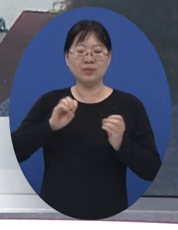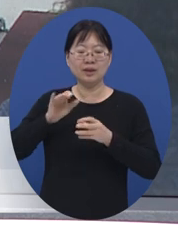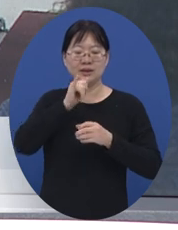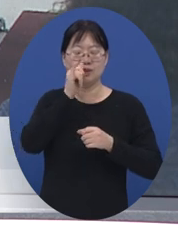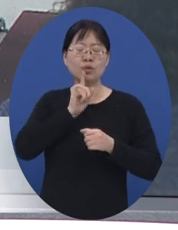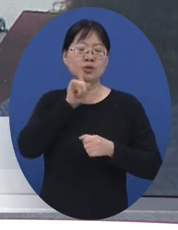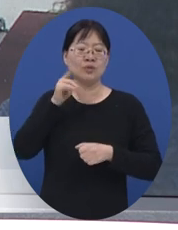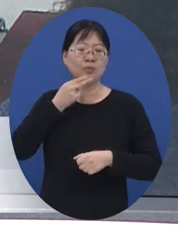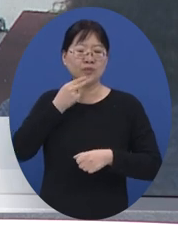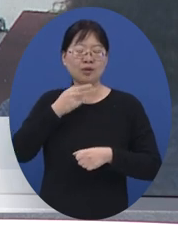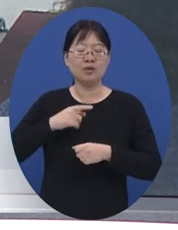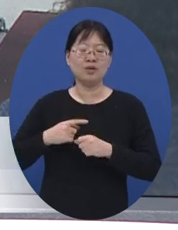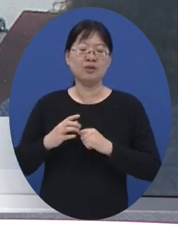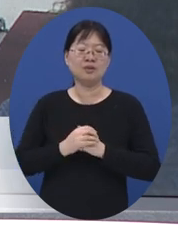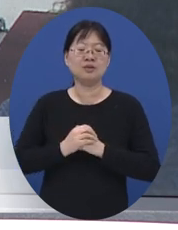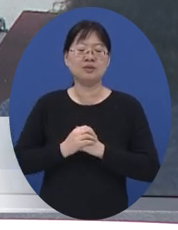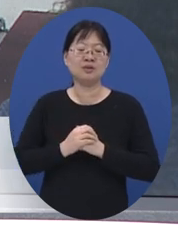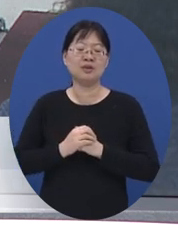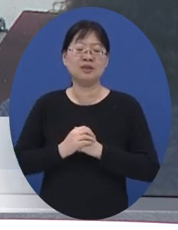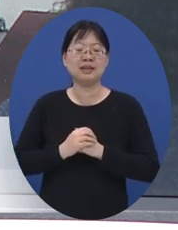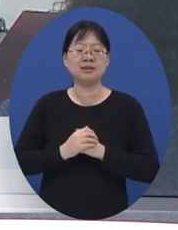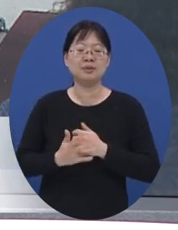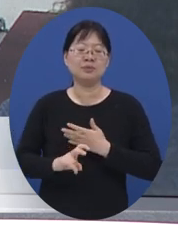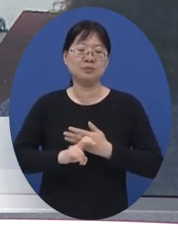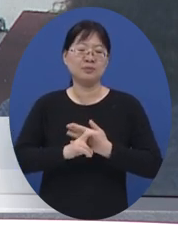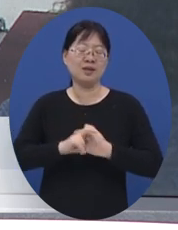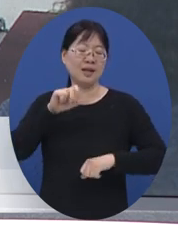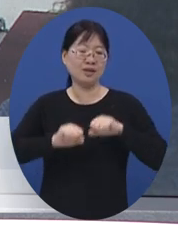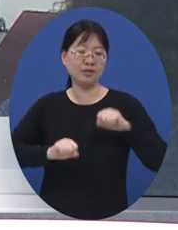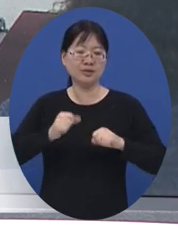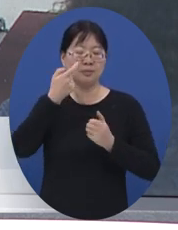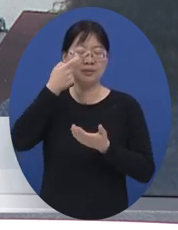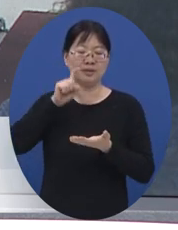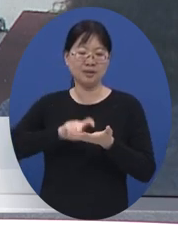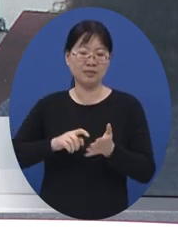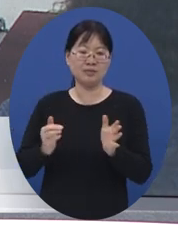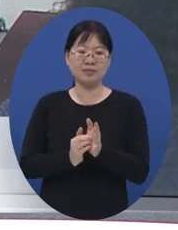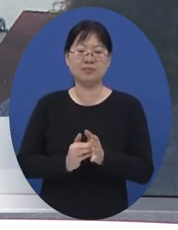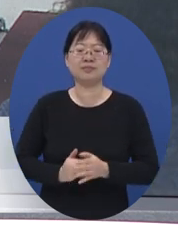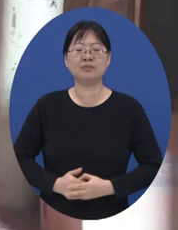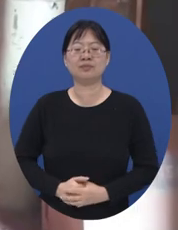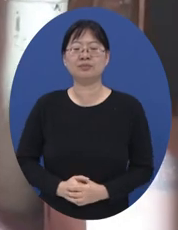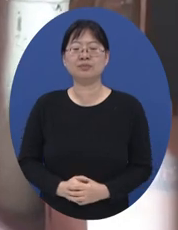하지 않은 채 무단으로 운영해온 것으로 드러났습니다. 구영수 기자가 취재했습니다.